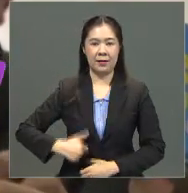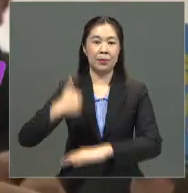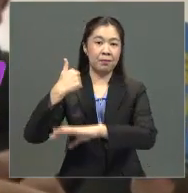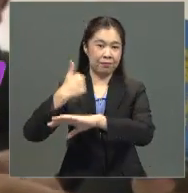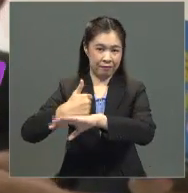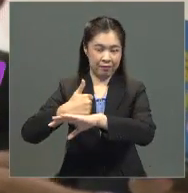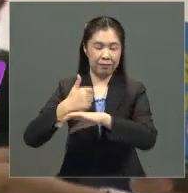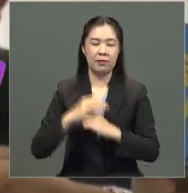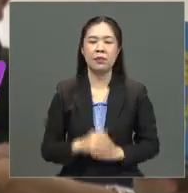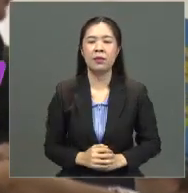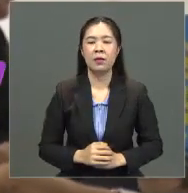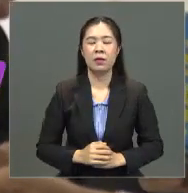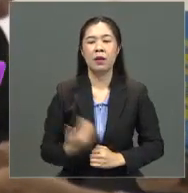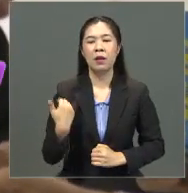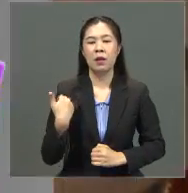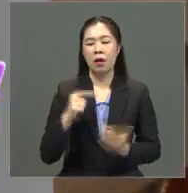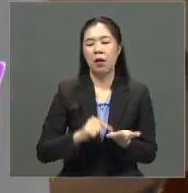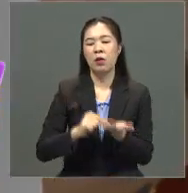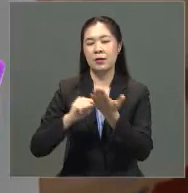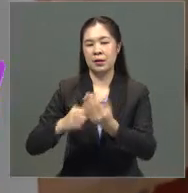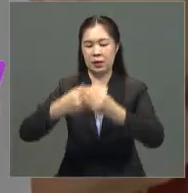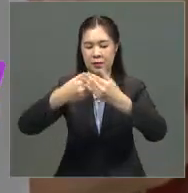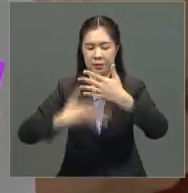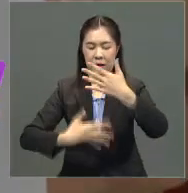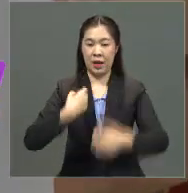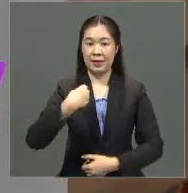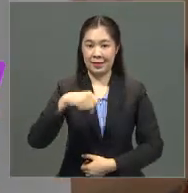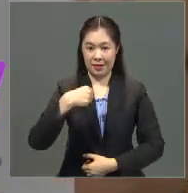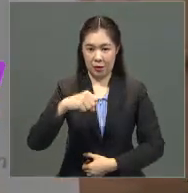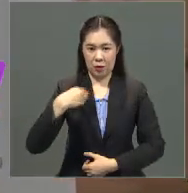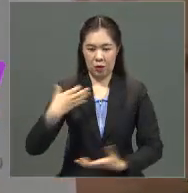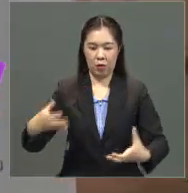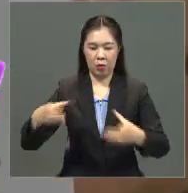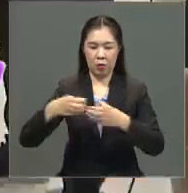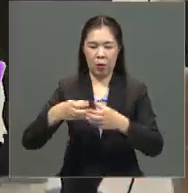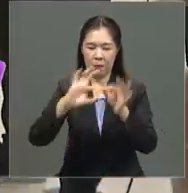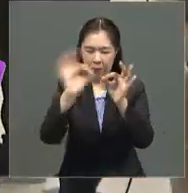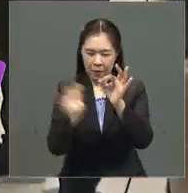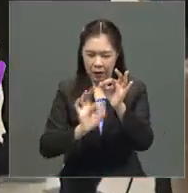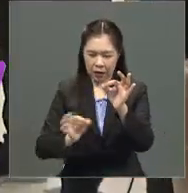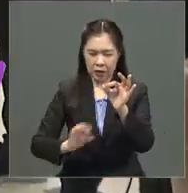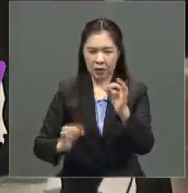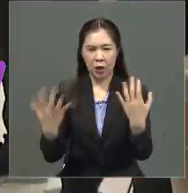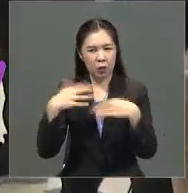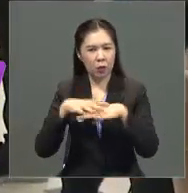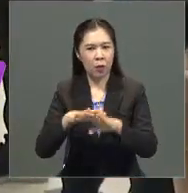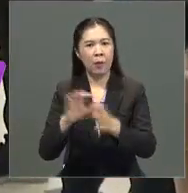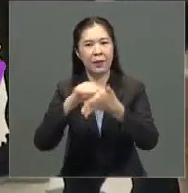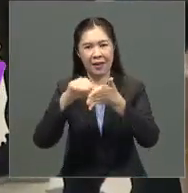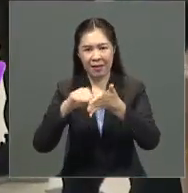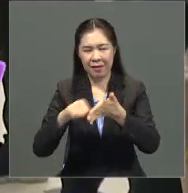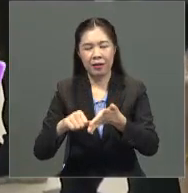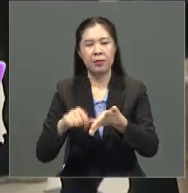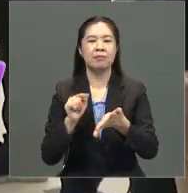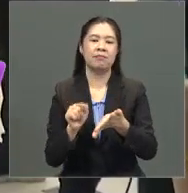ยิ่งเฉพาะที่มีการระบุว่าจะนำข้อเสนอ 10ข้อของการชุมนุมมาบรรจุเป็นเนื้อหาในการแก้ไขคุณศรีนวลบอกว่า